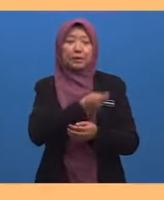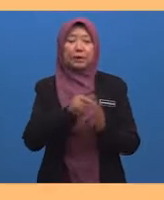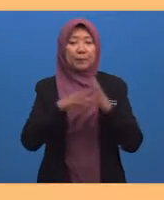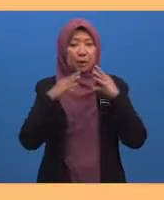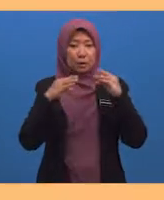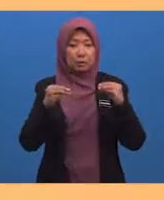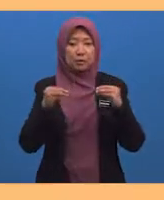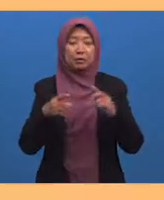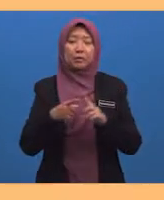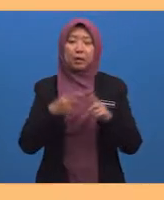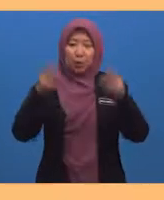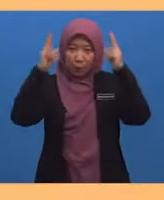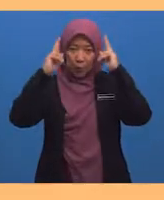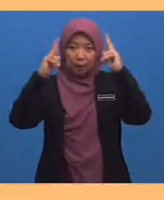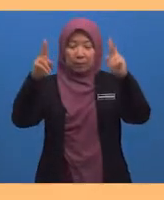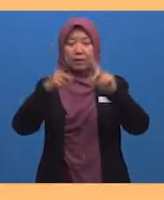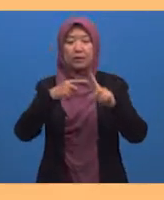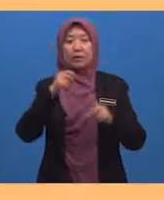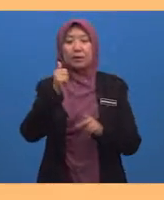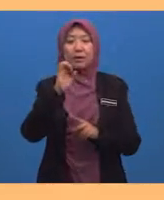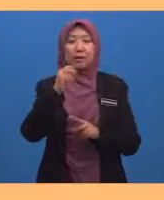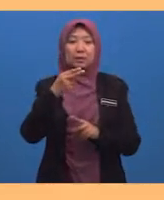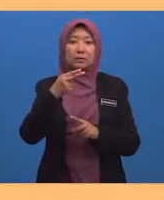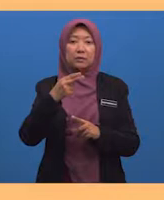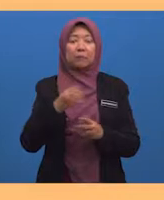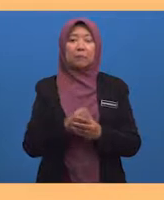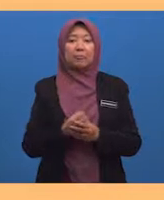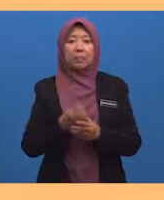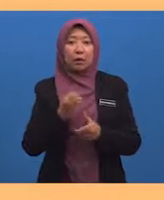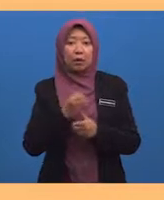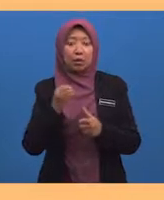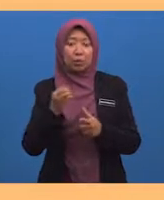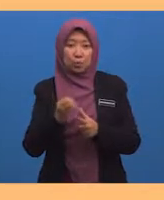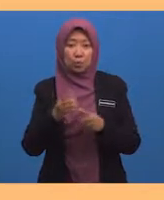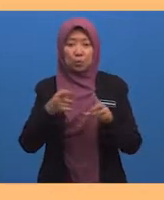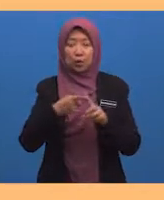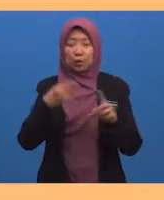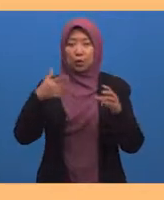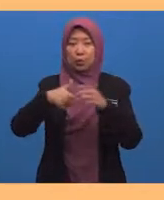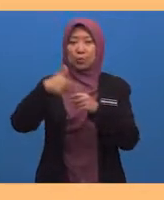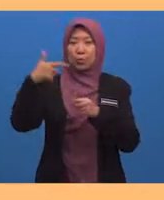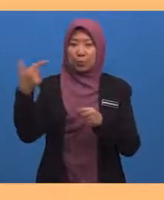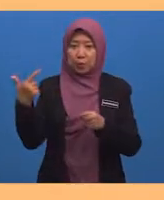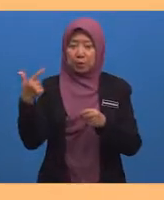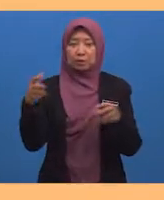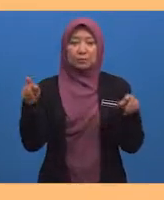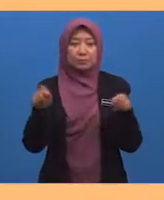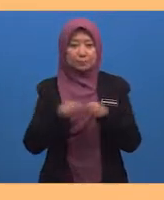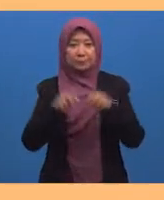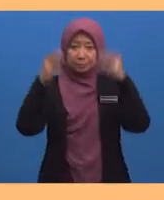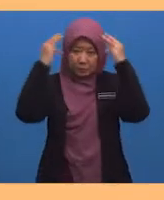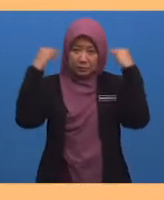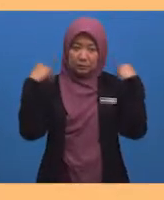daripada para ulama dari Aceh atau sarjana luar dari negara-negara Islam lain seperti